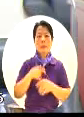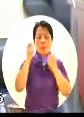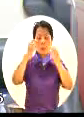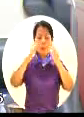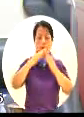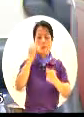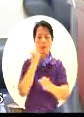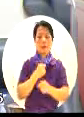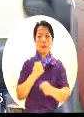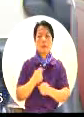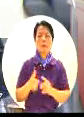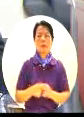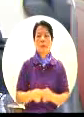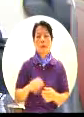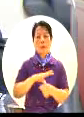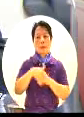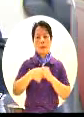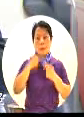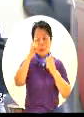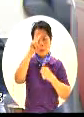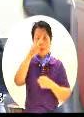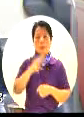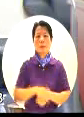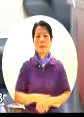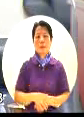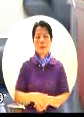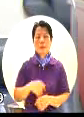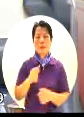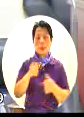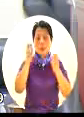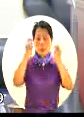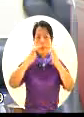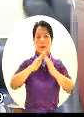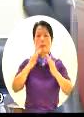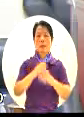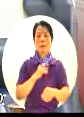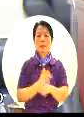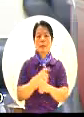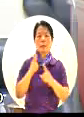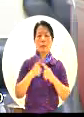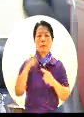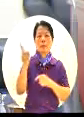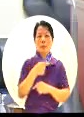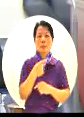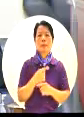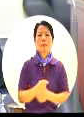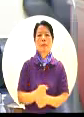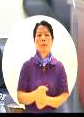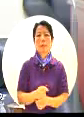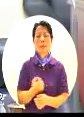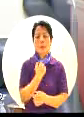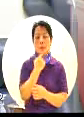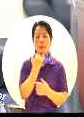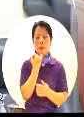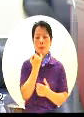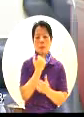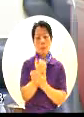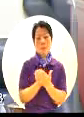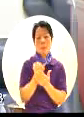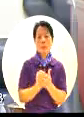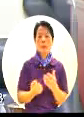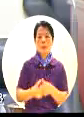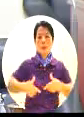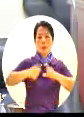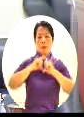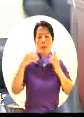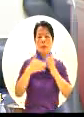业，包括我们希望我们高雄市的科技人才能够落叶归根，回